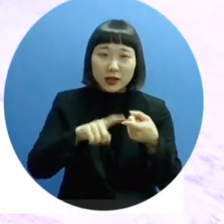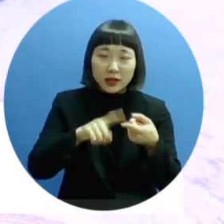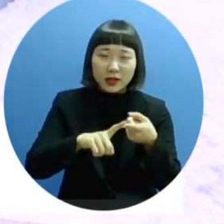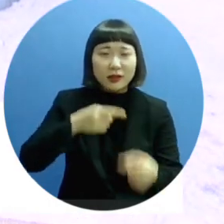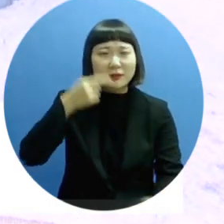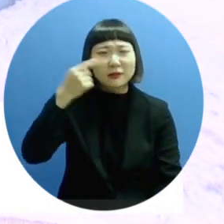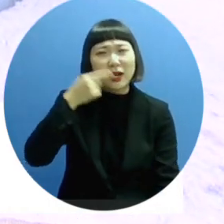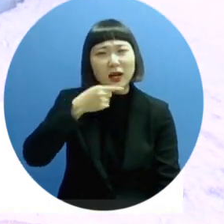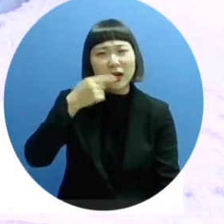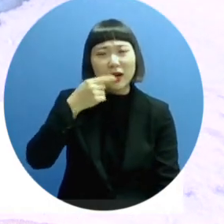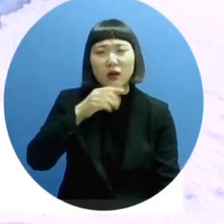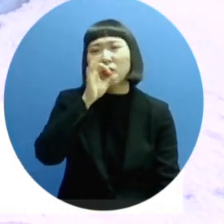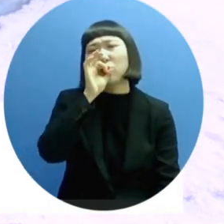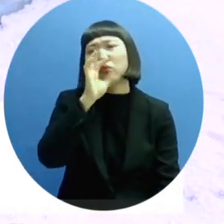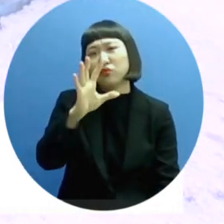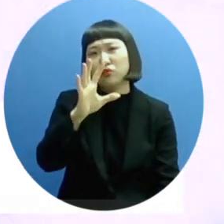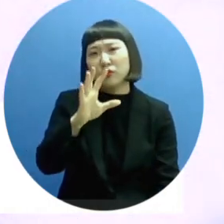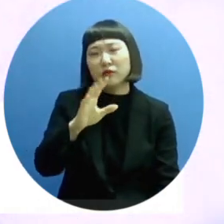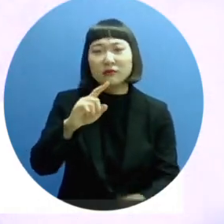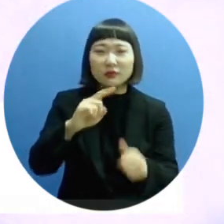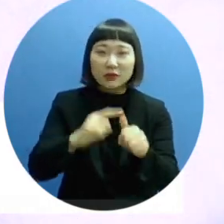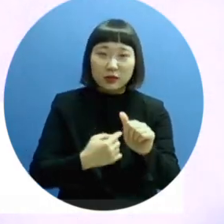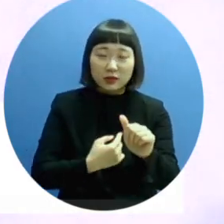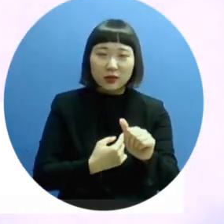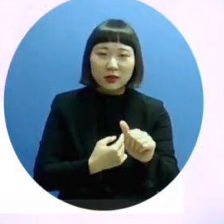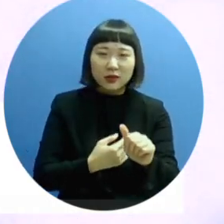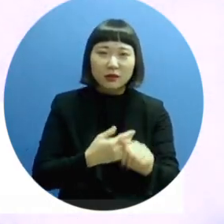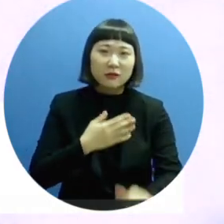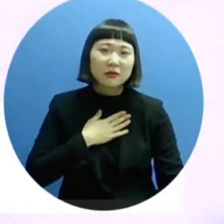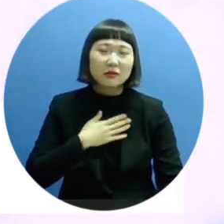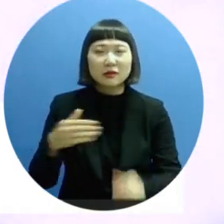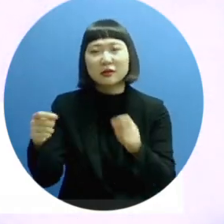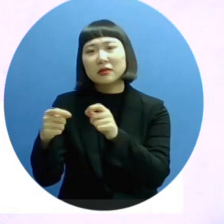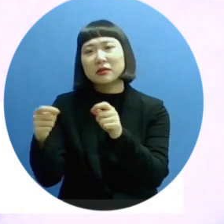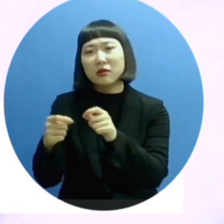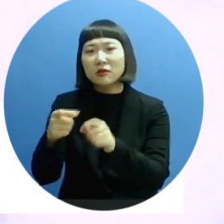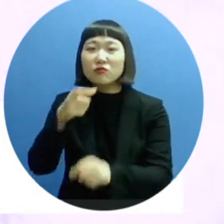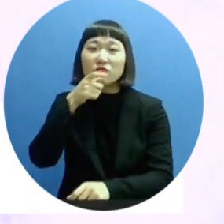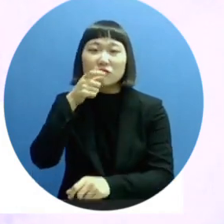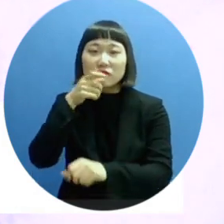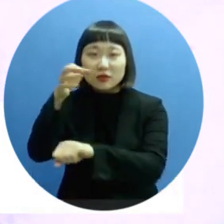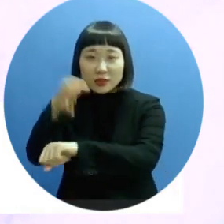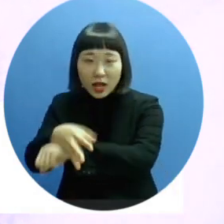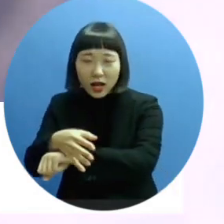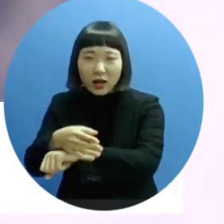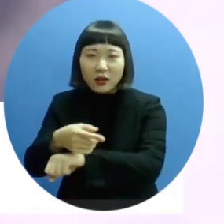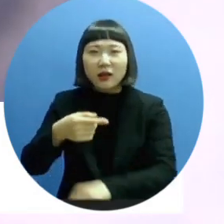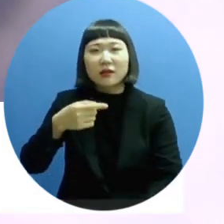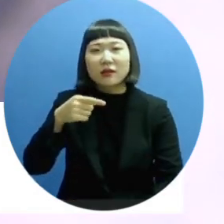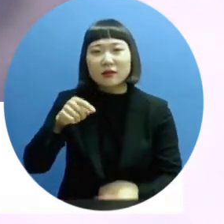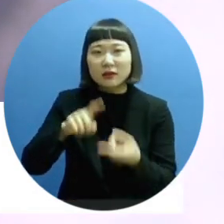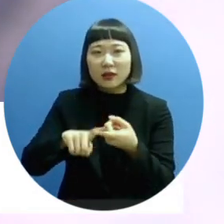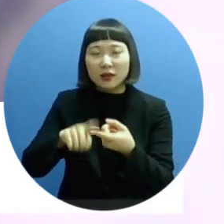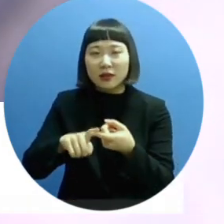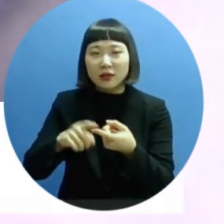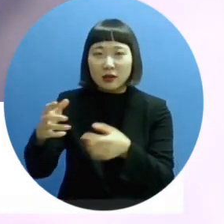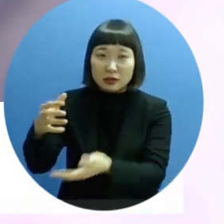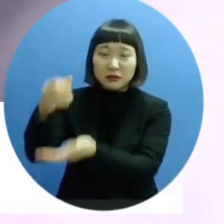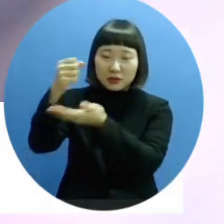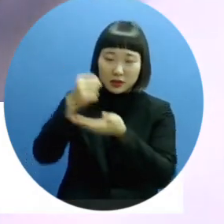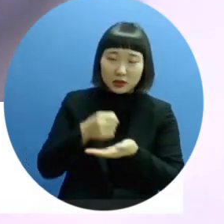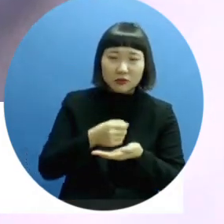수가 없어서 어쩔 수 없이 이제 그 시장에서 지금 뭐 상점에서 파는 생수 그 한 병 사다 그걸로